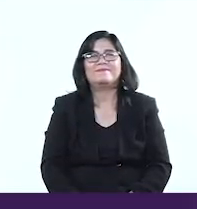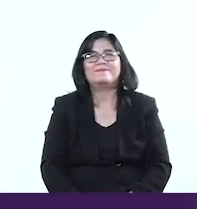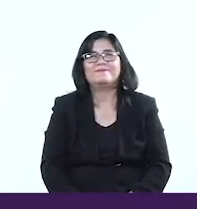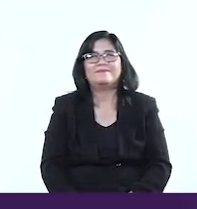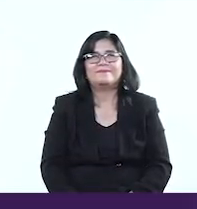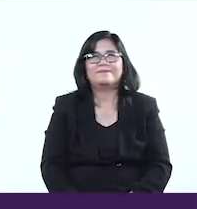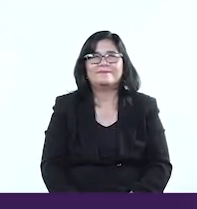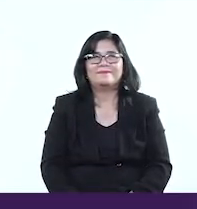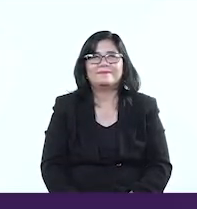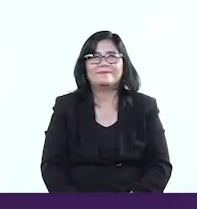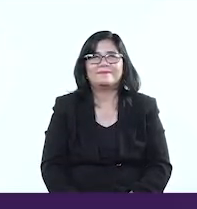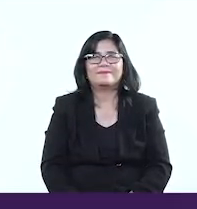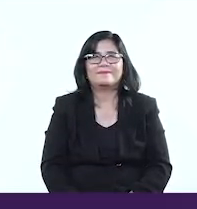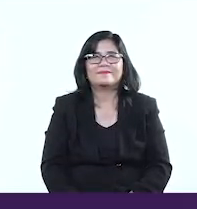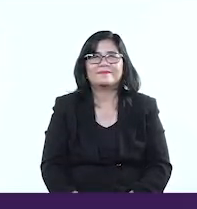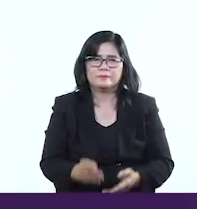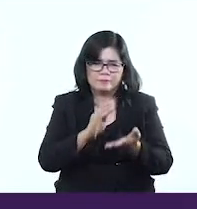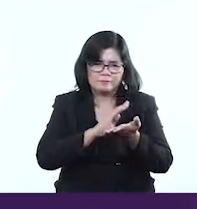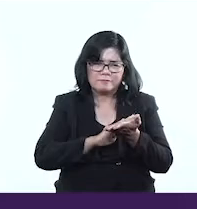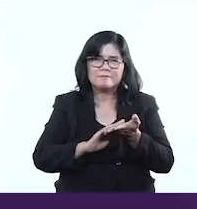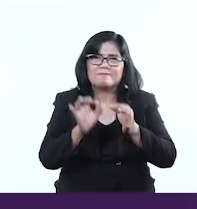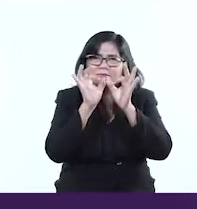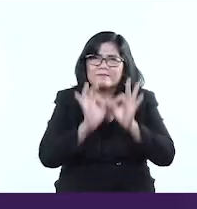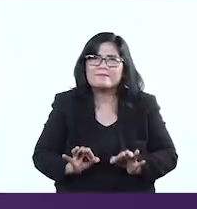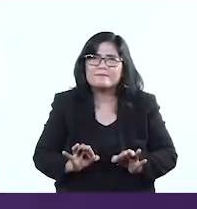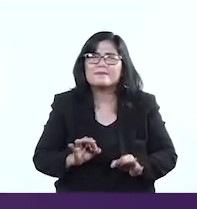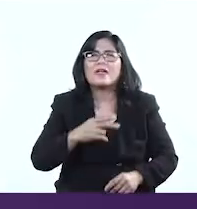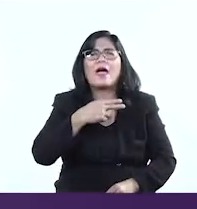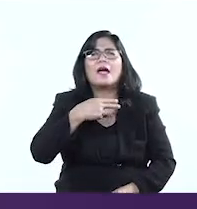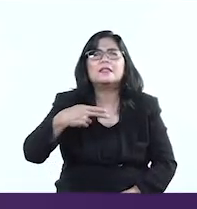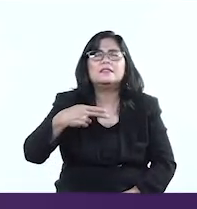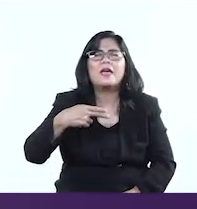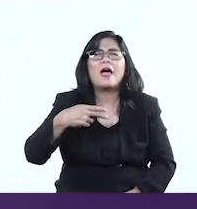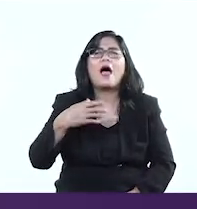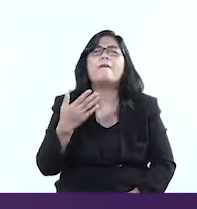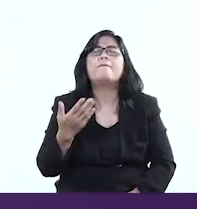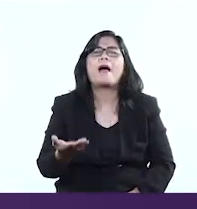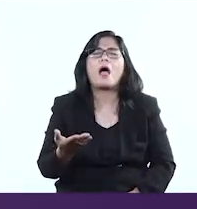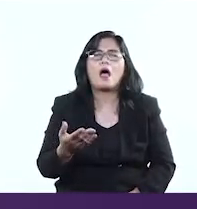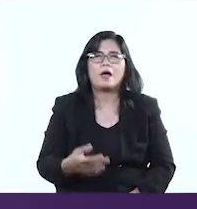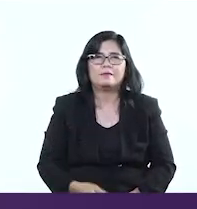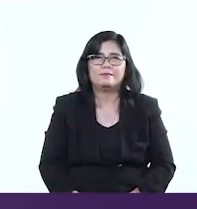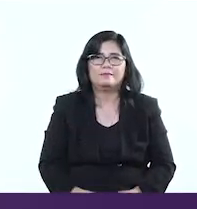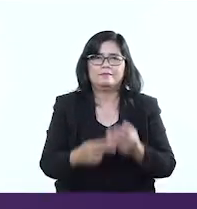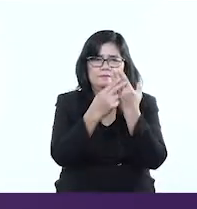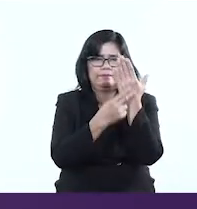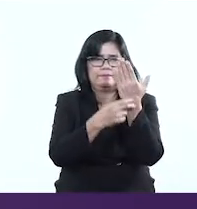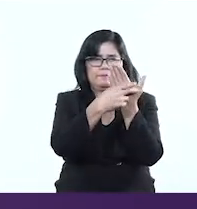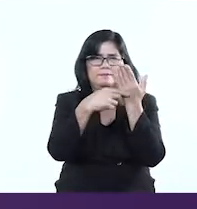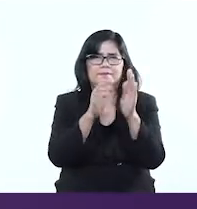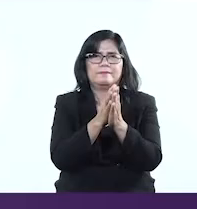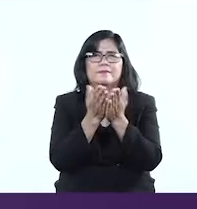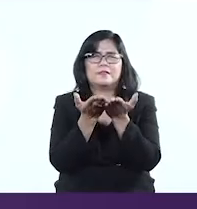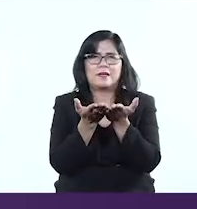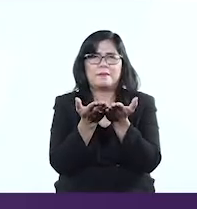today apa yang saya pelajari murni Hai yang saya jumpai dalam Alkitab ternyata